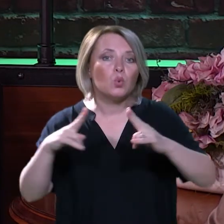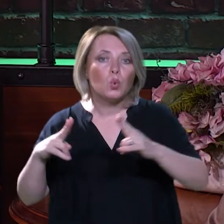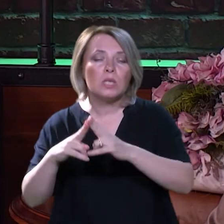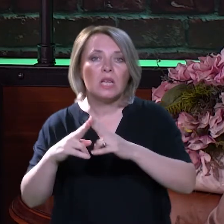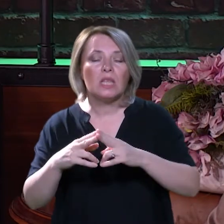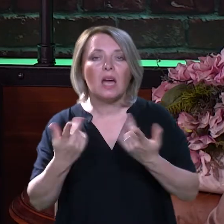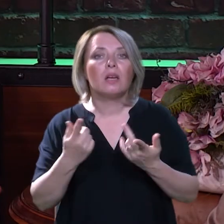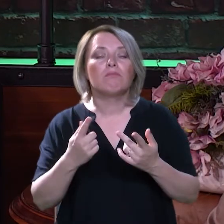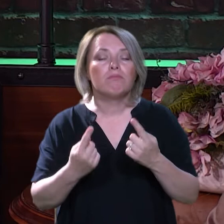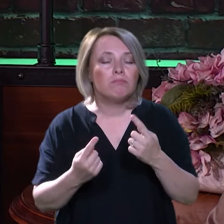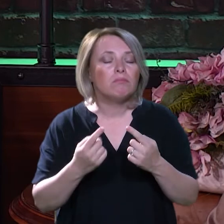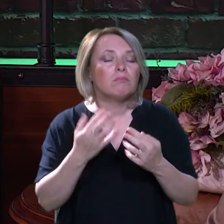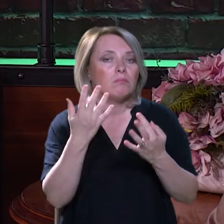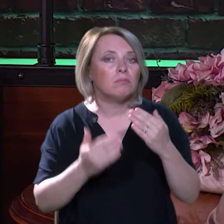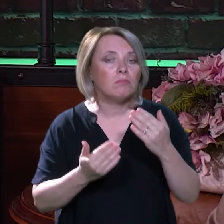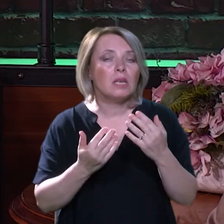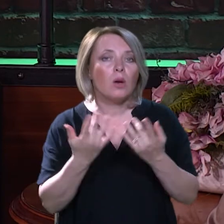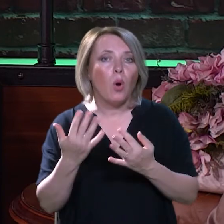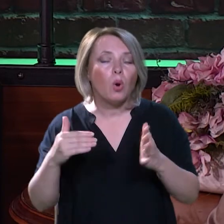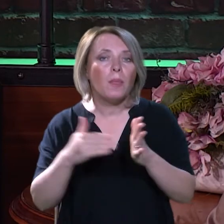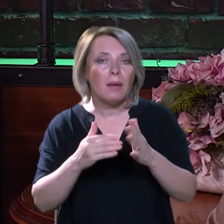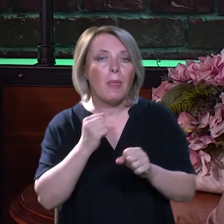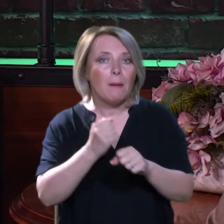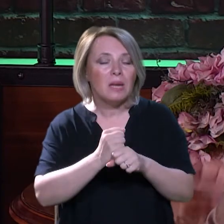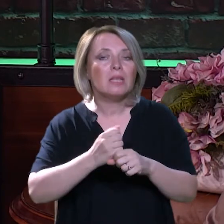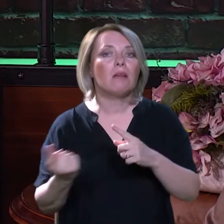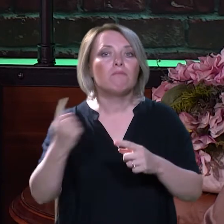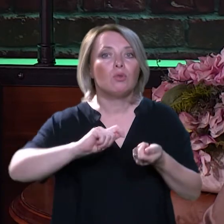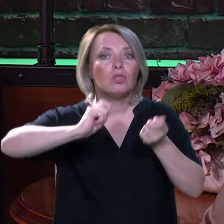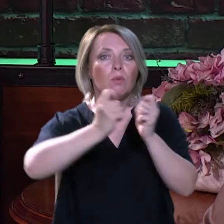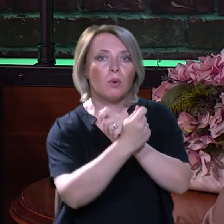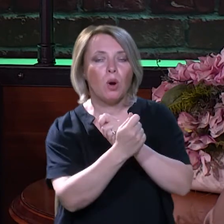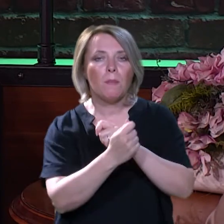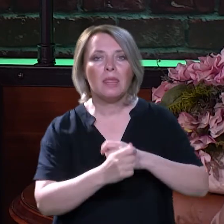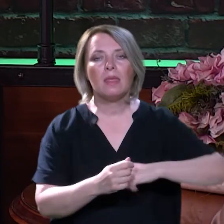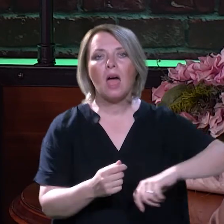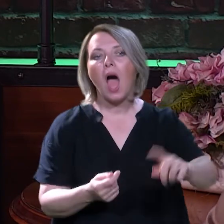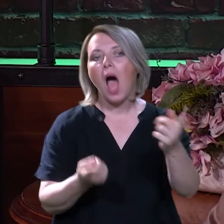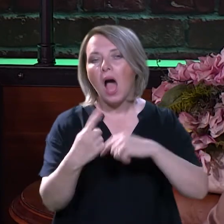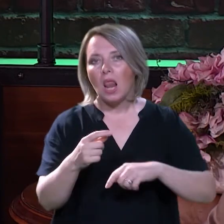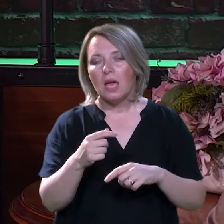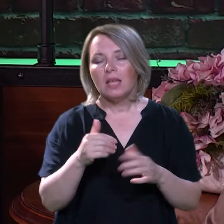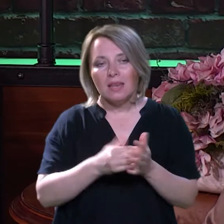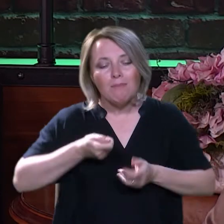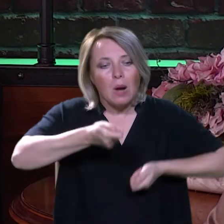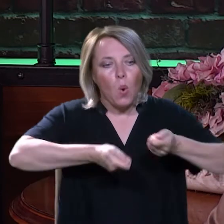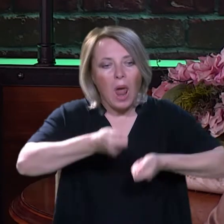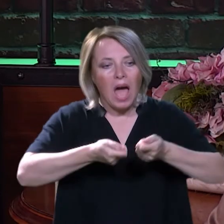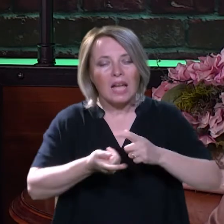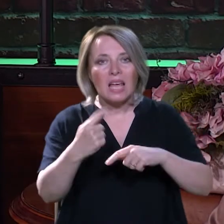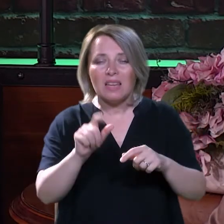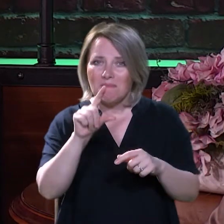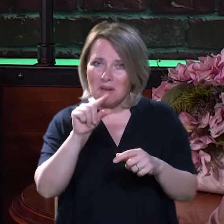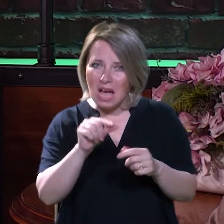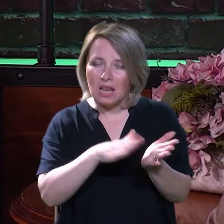možemo biti sigurni da će do promjene uopće doći. Ali je opet vrlo važno ulagati u nju jer i mali primjeri promjena na